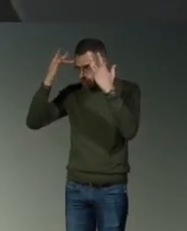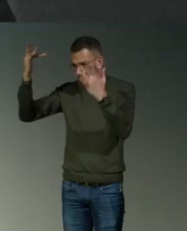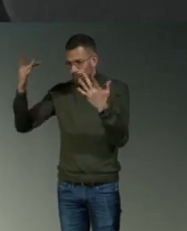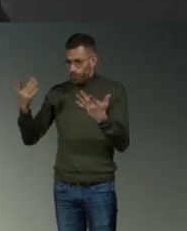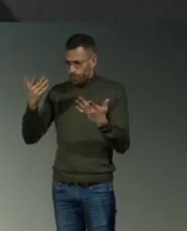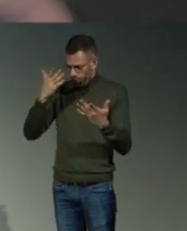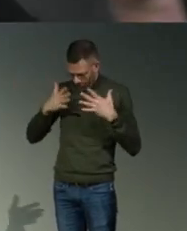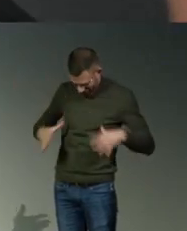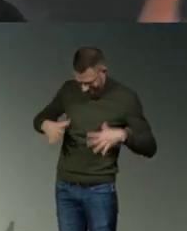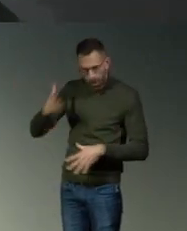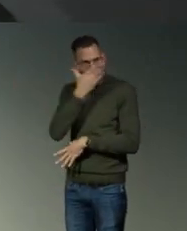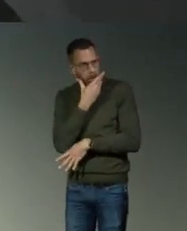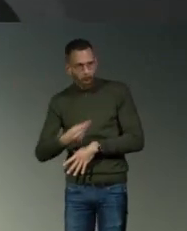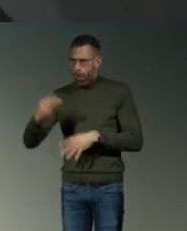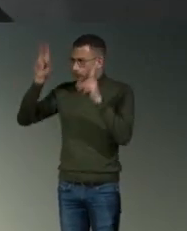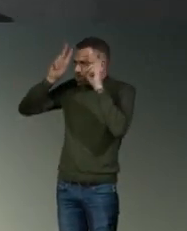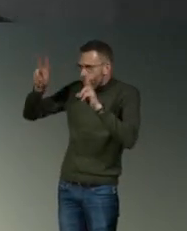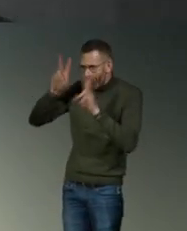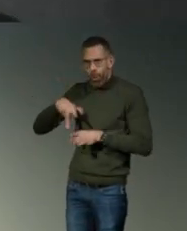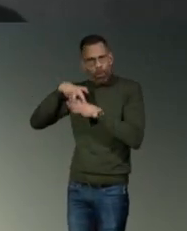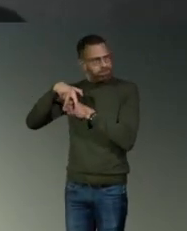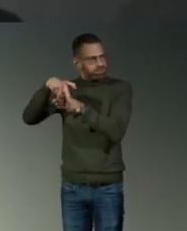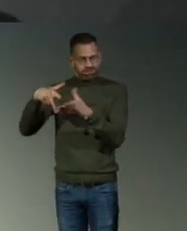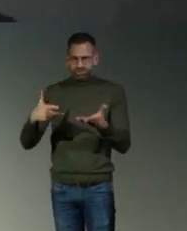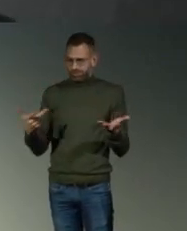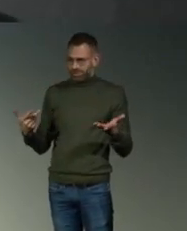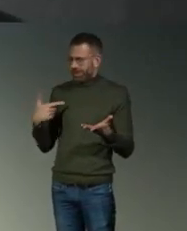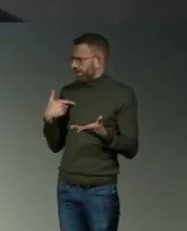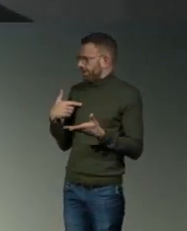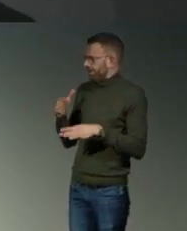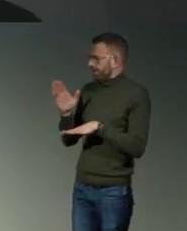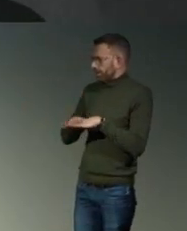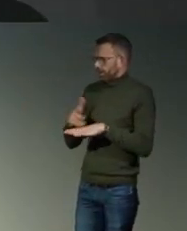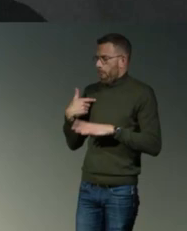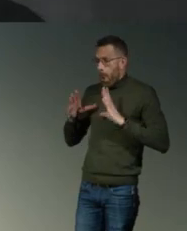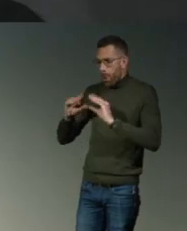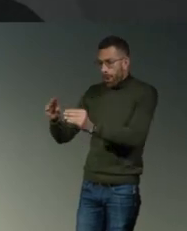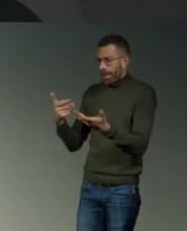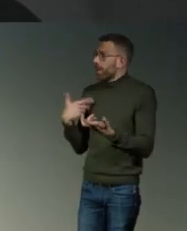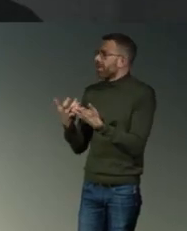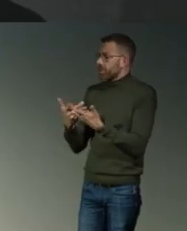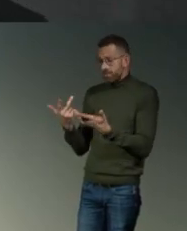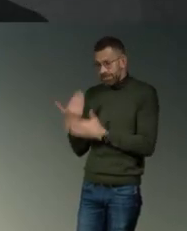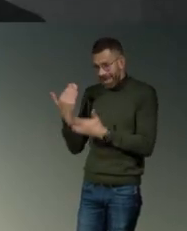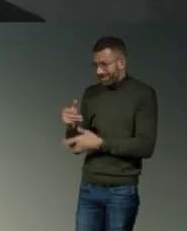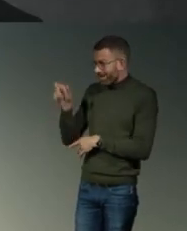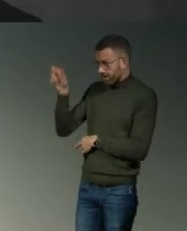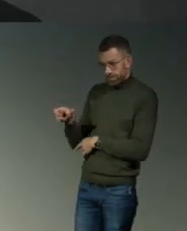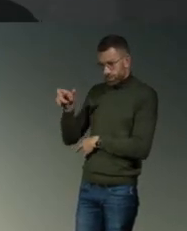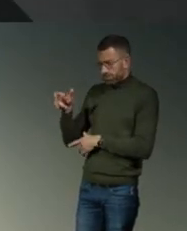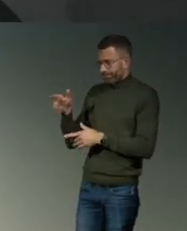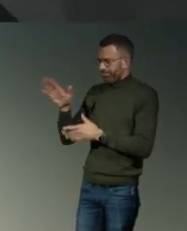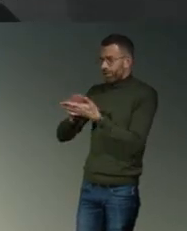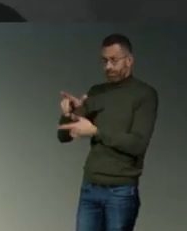beaux habits, des chevaux. Et puis, en fait, quand on montre des choses très, très concrètes, là, ce matin, il y avait... un cheval qui boitait. Il avait vraiment